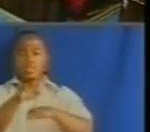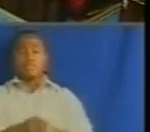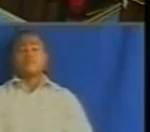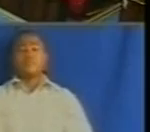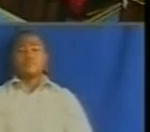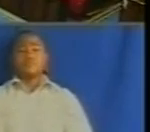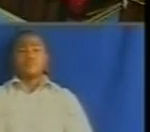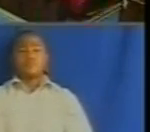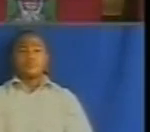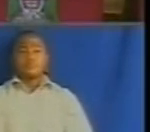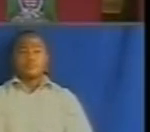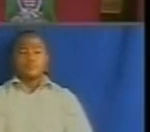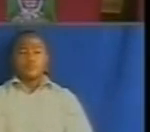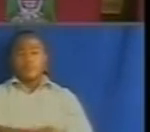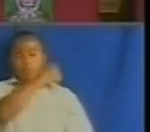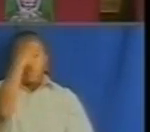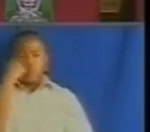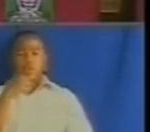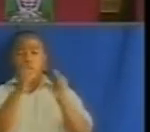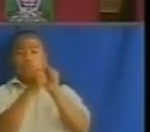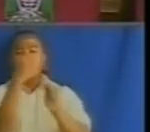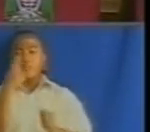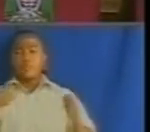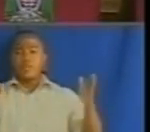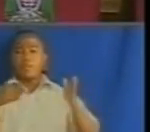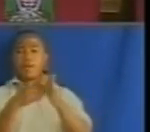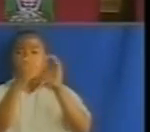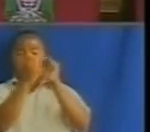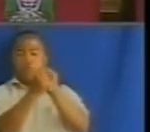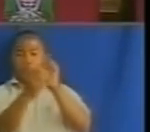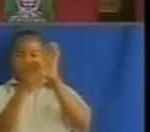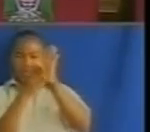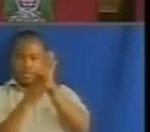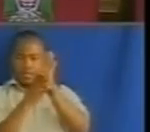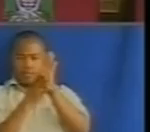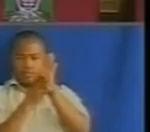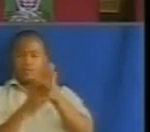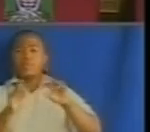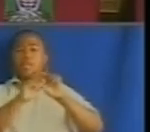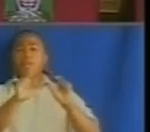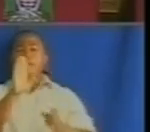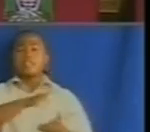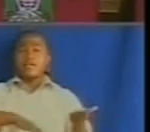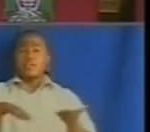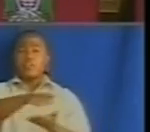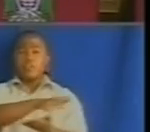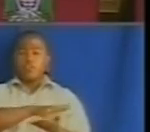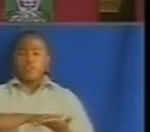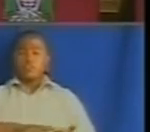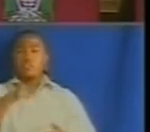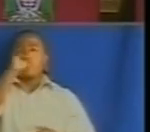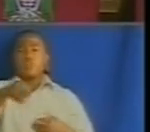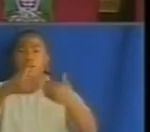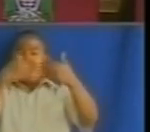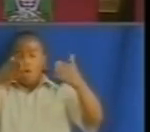Sura ya 11 mpaka sura ya 19 na ibara zake zote naomba kupiga kura ya wazi. Kura yangu hapana.